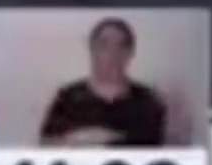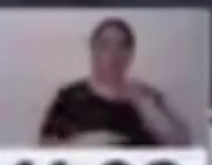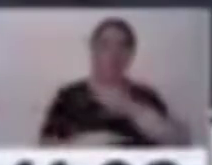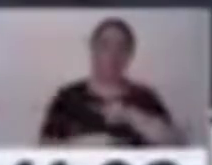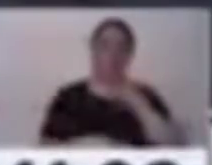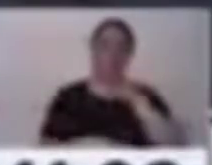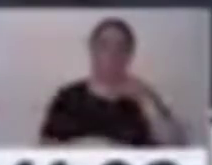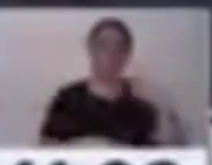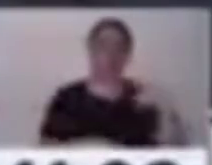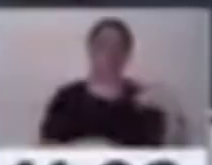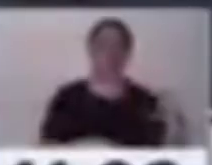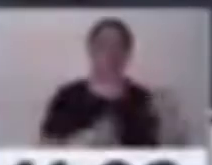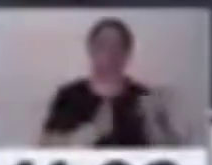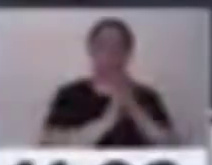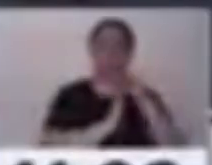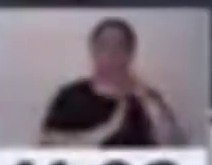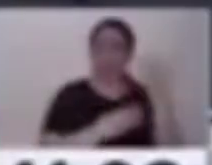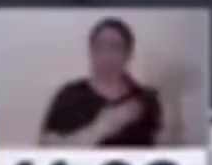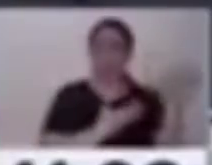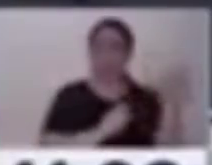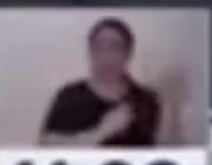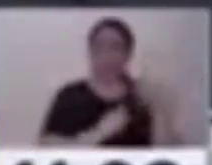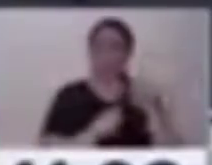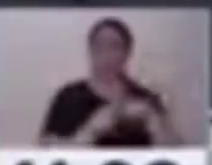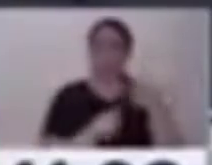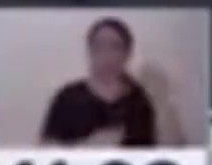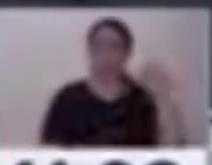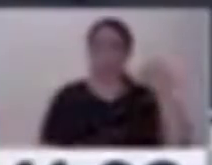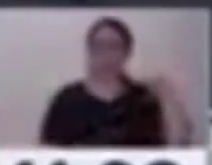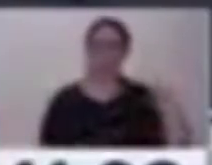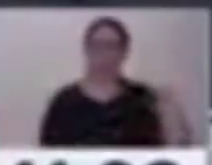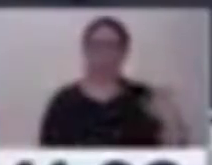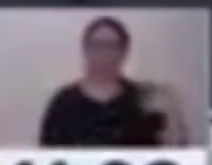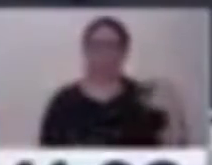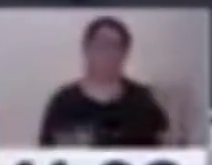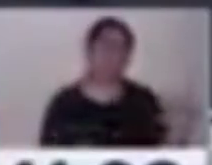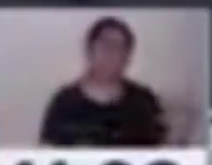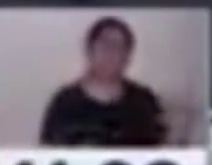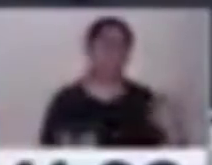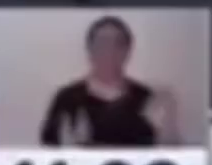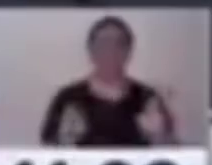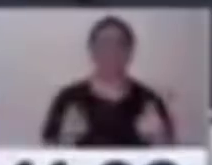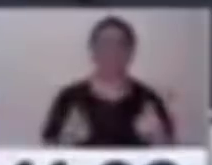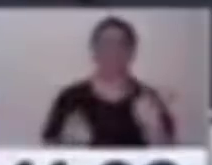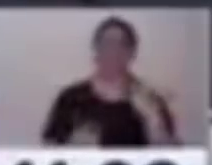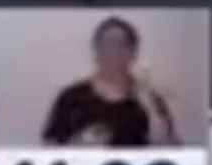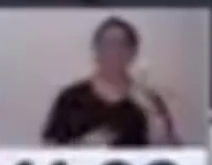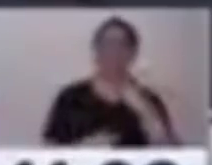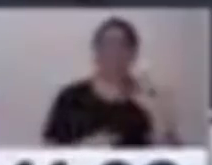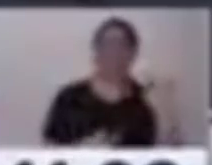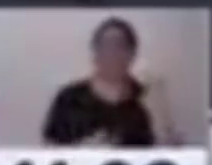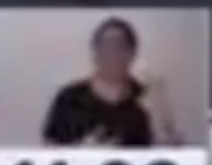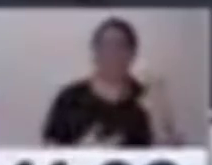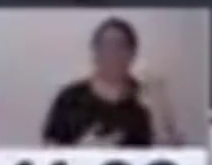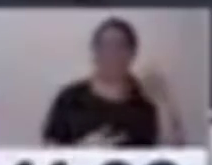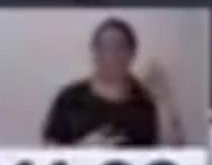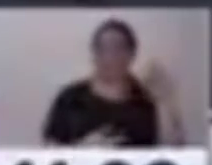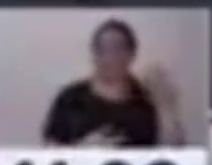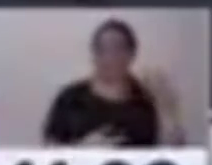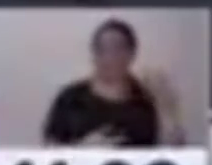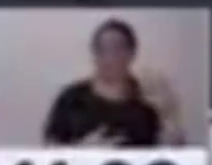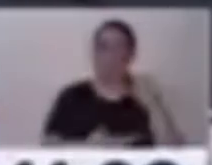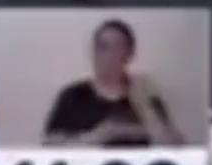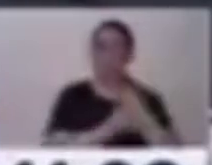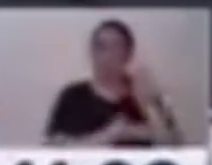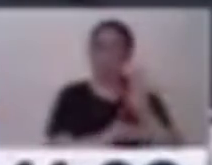briefing. Kumusta po ang pamahagi ng second tranche ng SAP at ilan po ang ating